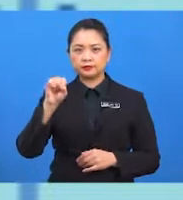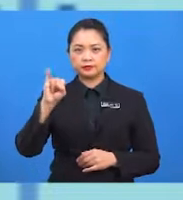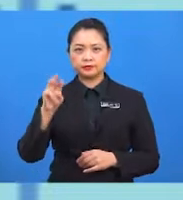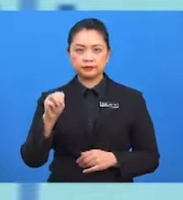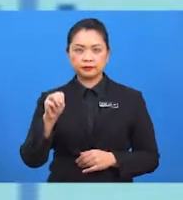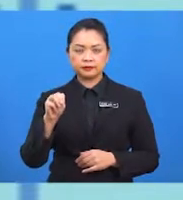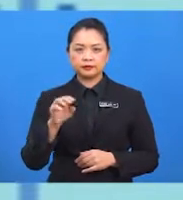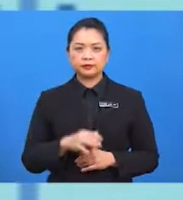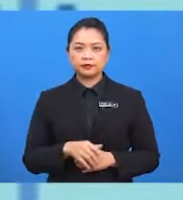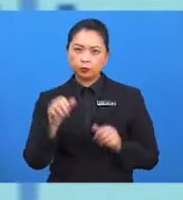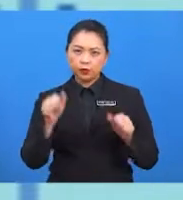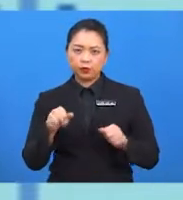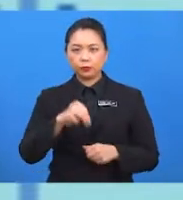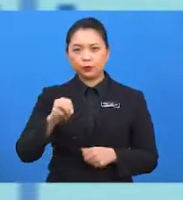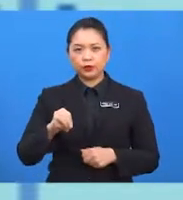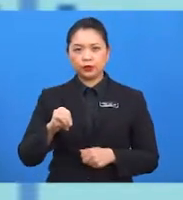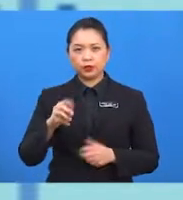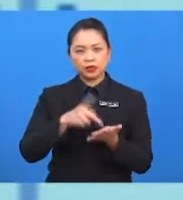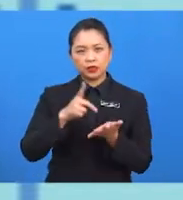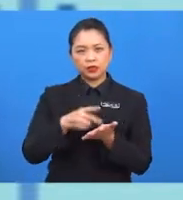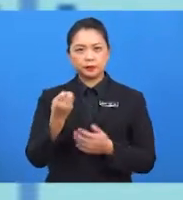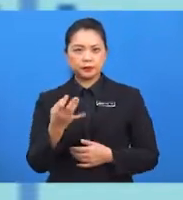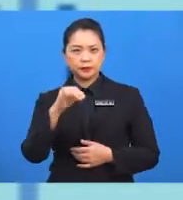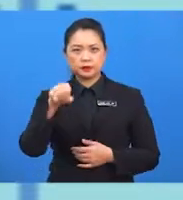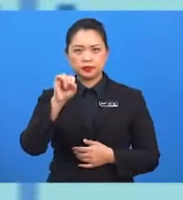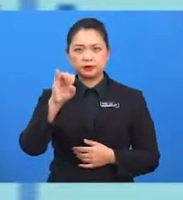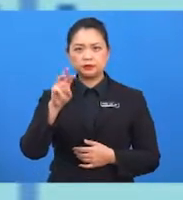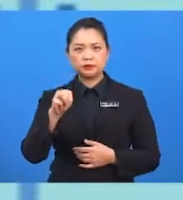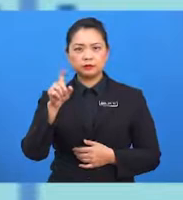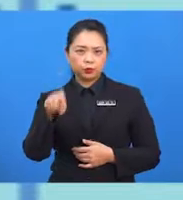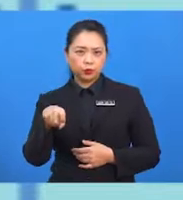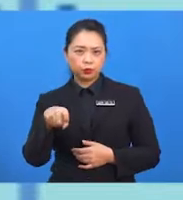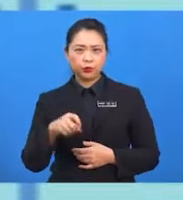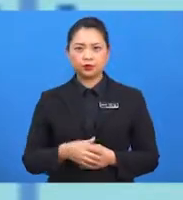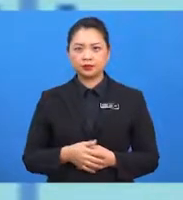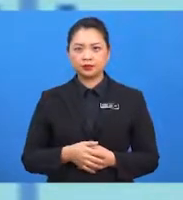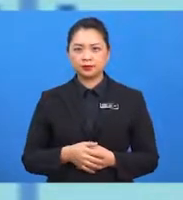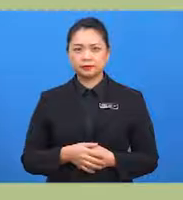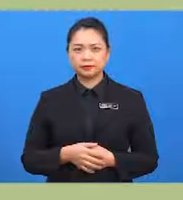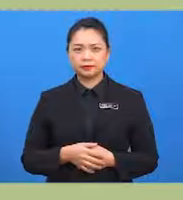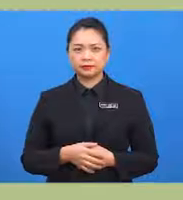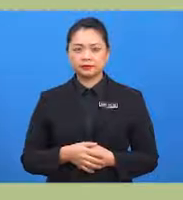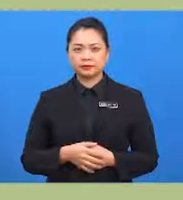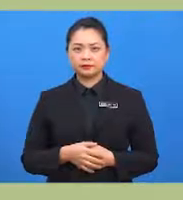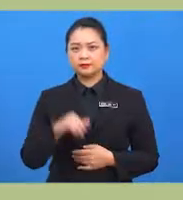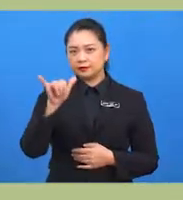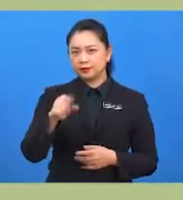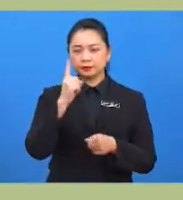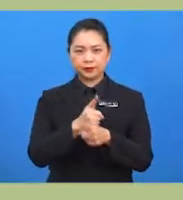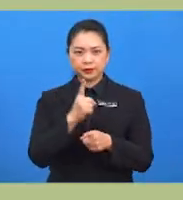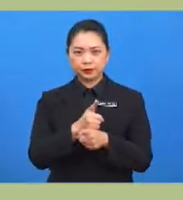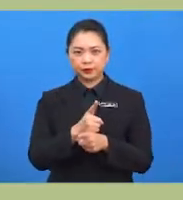boleh tak murid-murid hitungkan berapakah jisin yang kita perlukan Oh iya betul